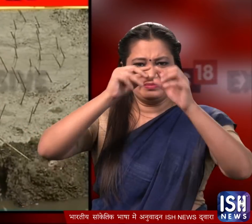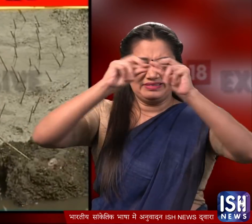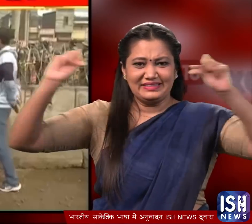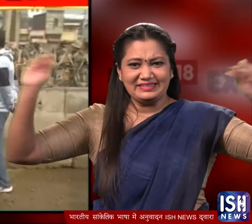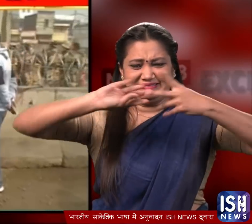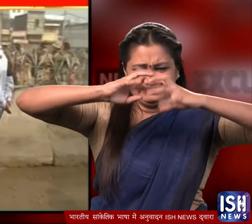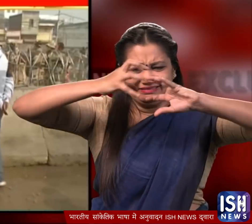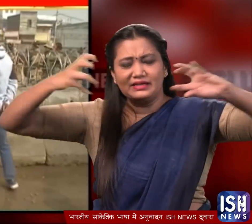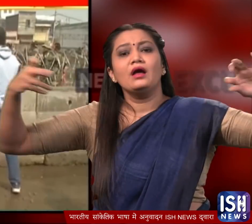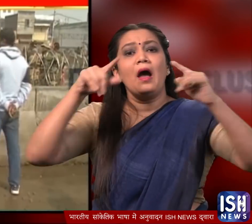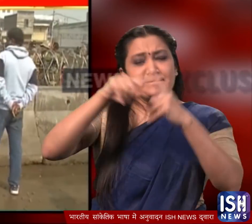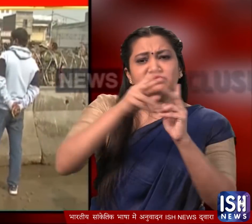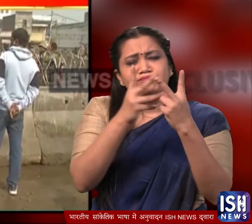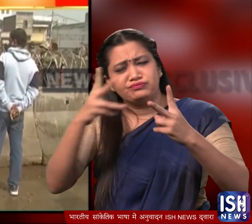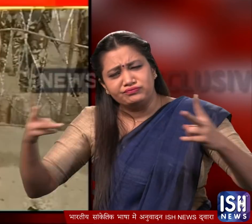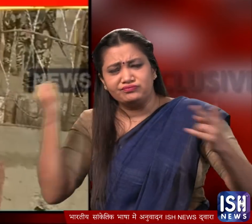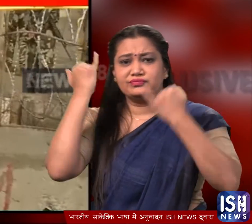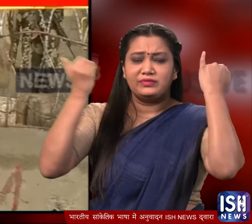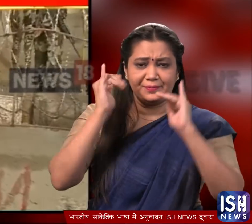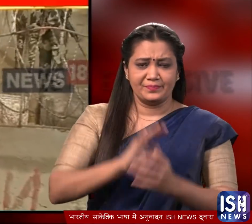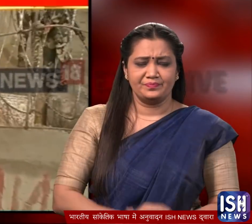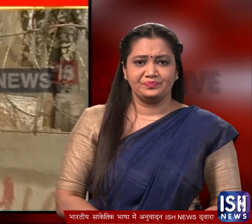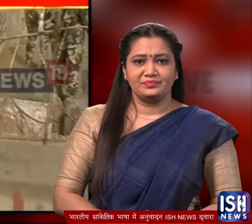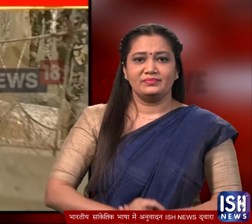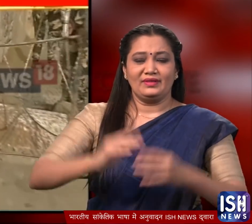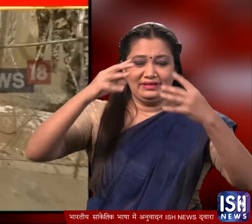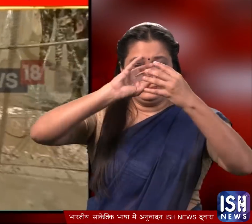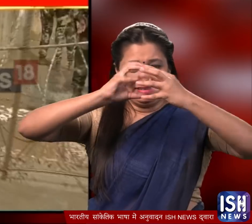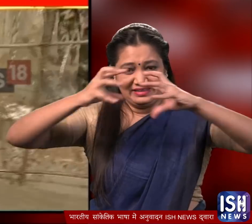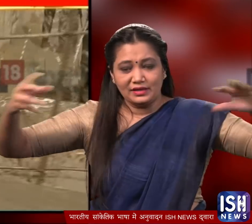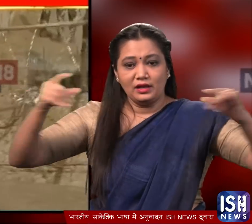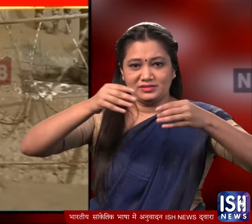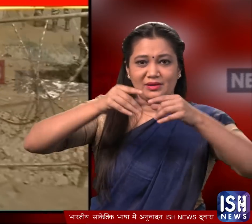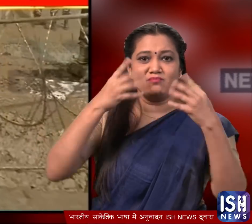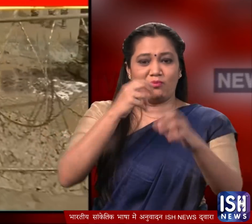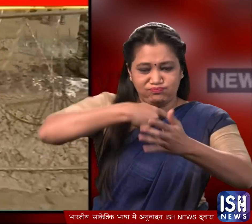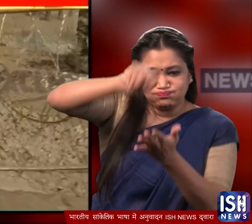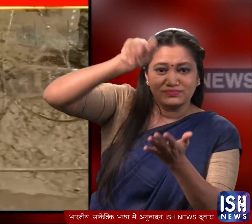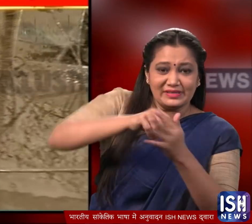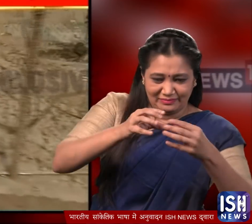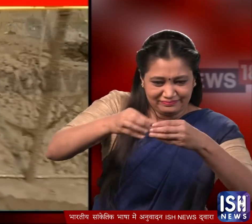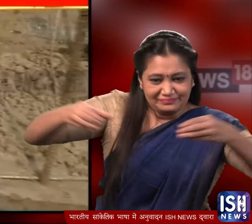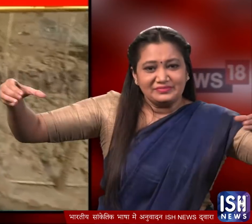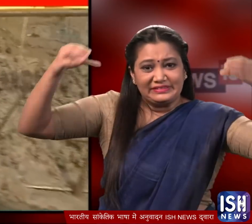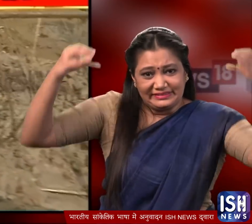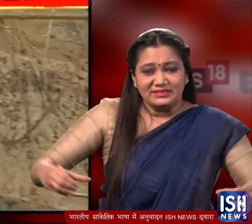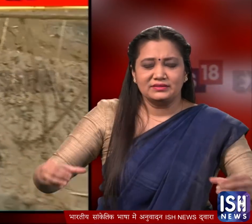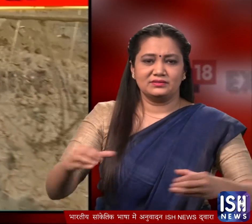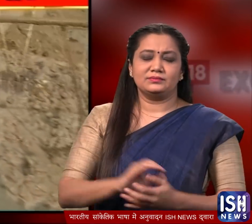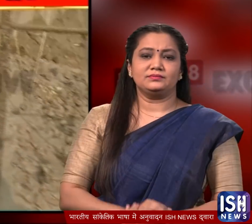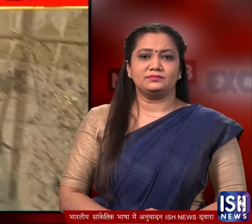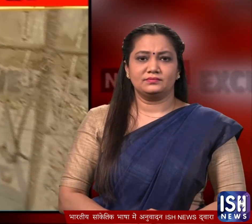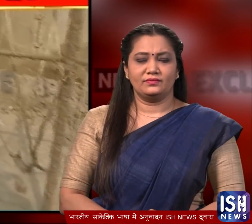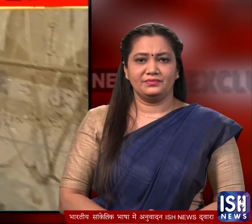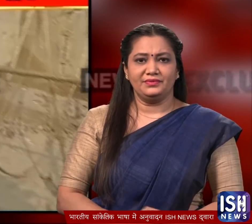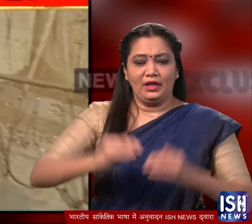के अलावा कई और इंतजाम भी किए गए। कटीले तारों के नीचे इस तरीके से सीमेंटेड बैरिकेडिंग को रखा गया है और अब इस बैरिकेडिंग को